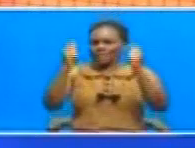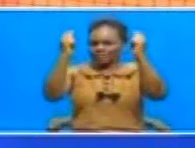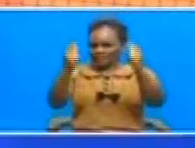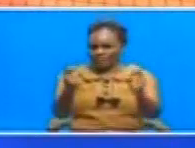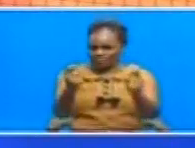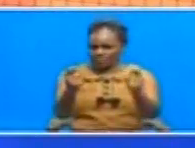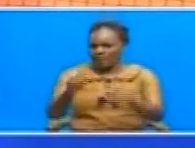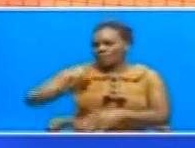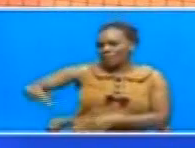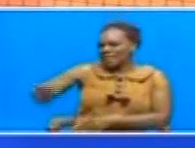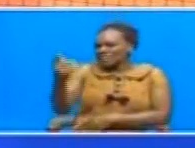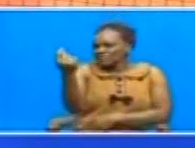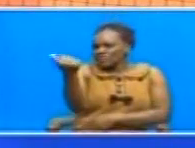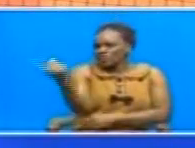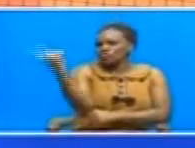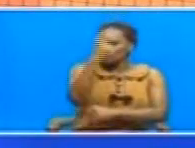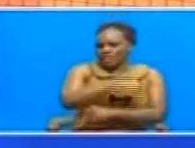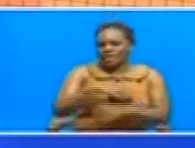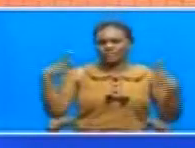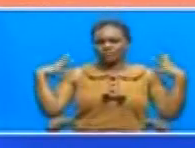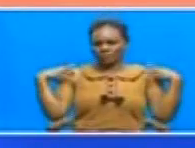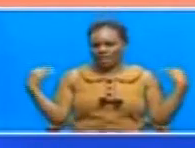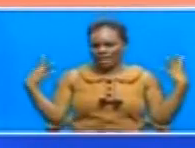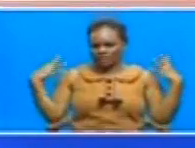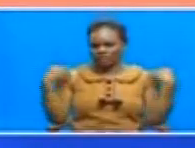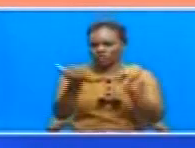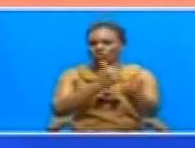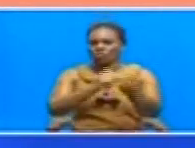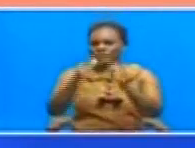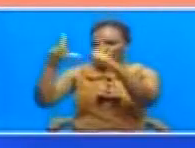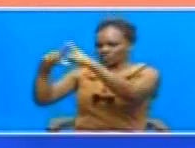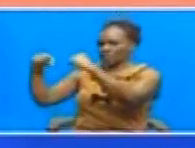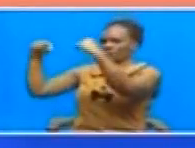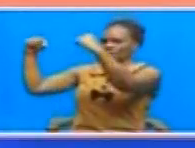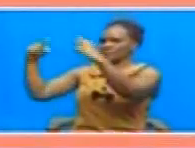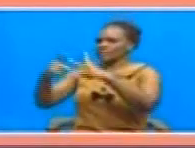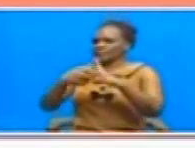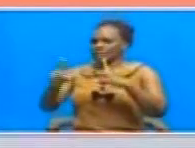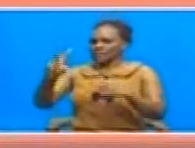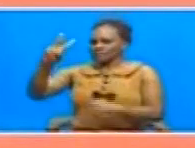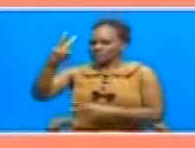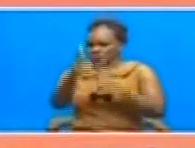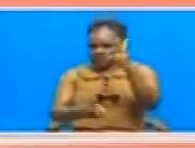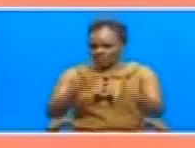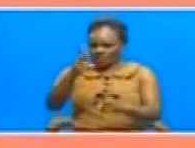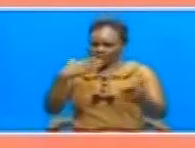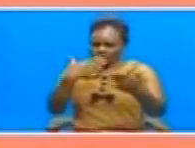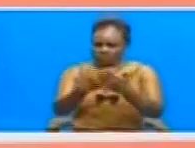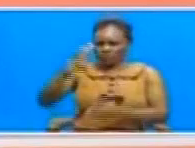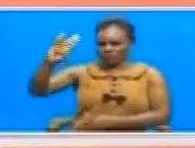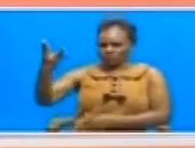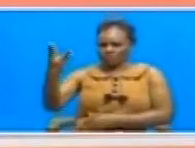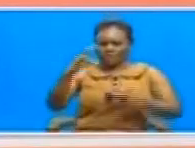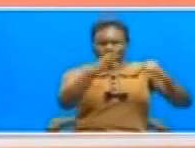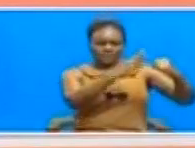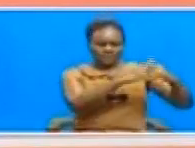basi zimesalia siku chache tu za kufanya mazoezi, huku mashindano hayo nchini Japan yakingwa nanga tarehe 22 hadi tarehe 4 mwezi